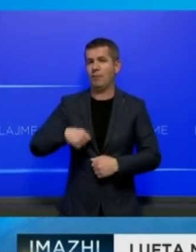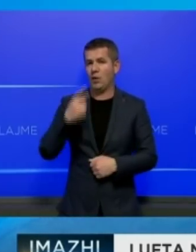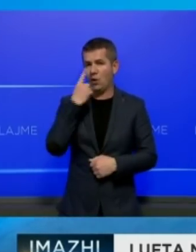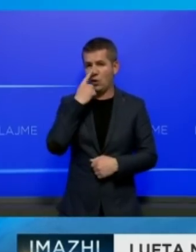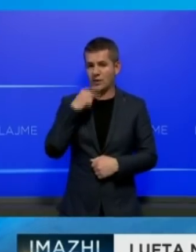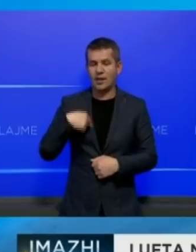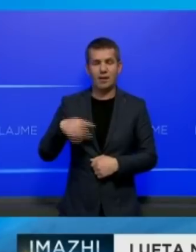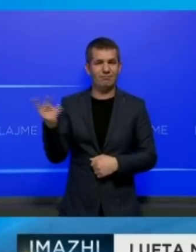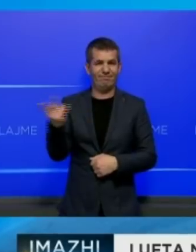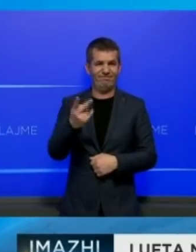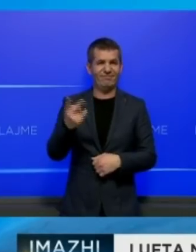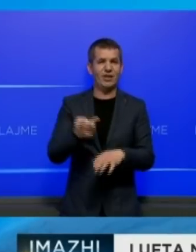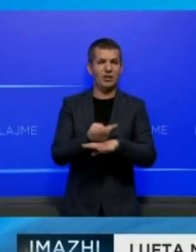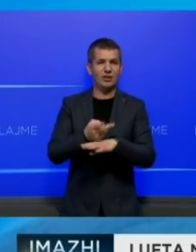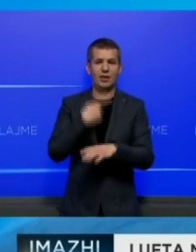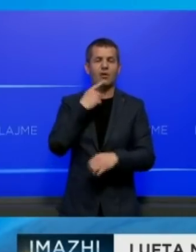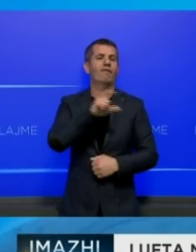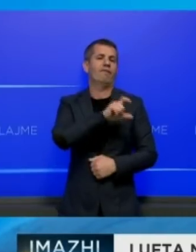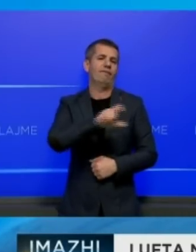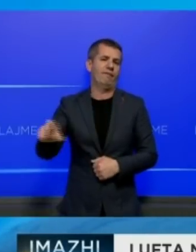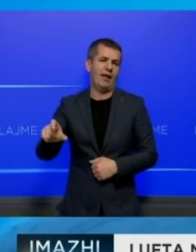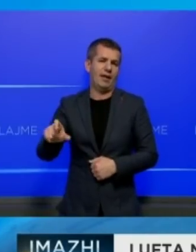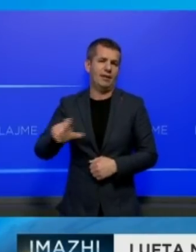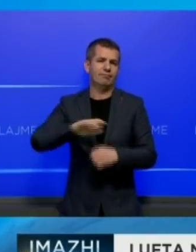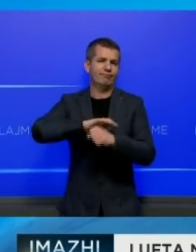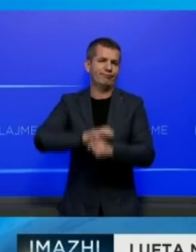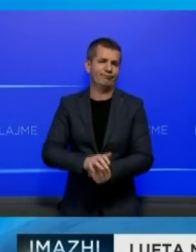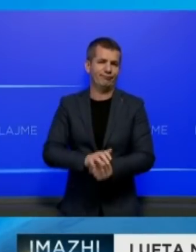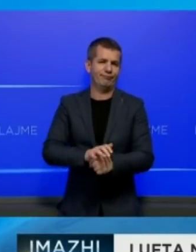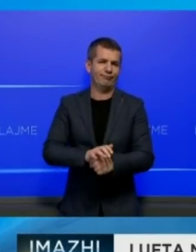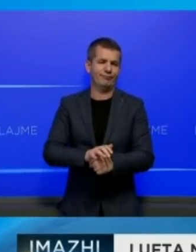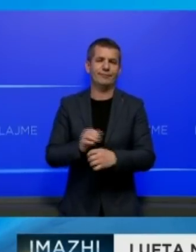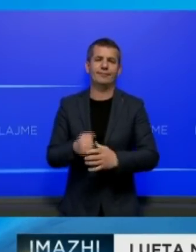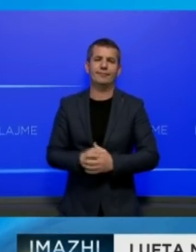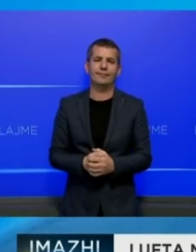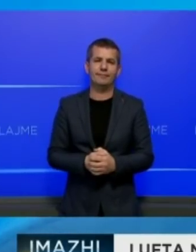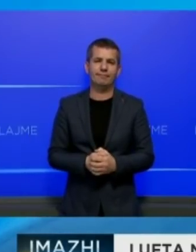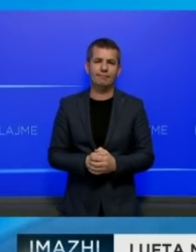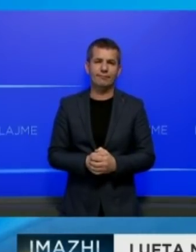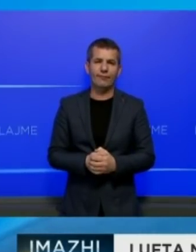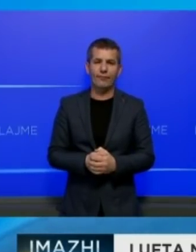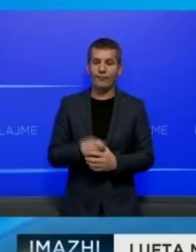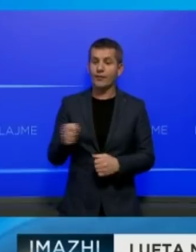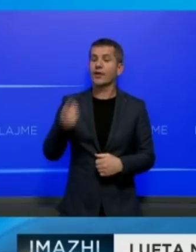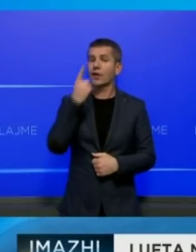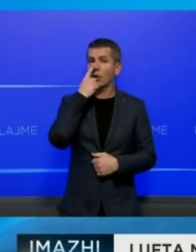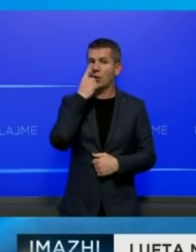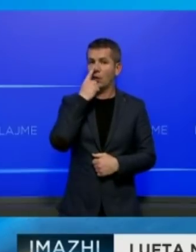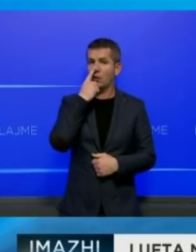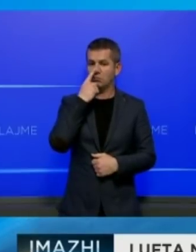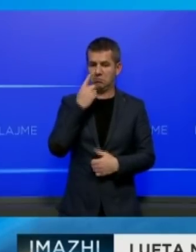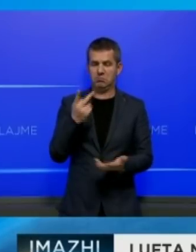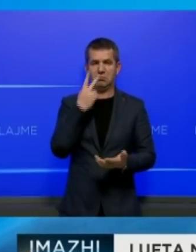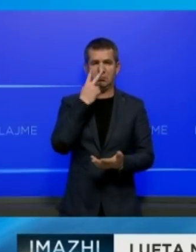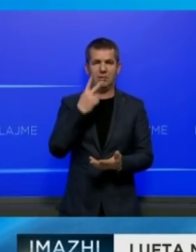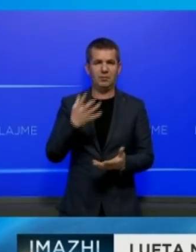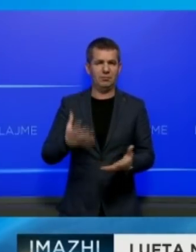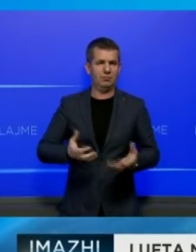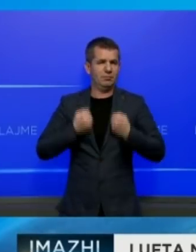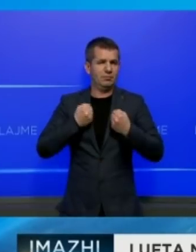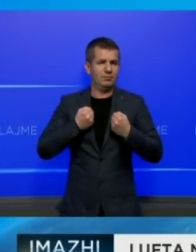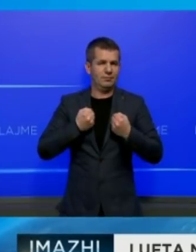dhe Minsku janë fajtore për shkeljen e paqes olimpike. Ndërsa Rusia këtë ndales e ka quajtur